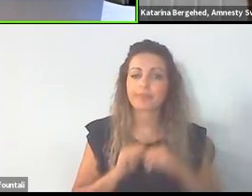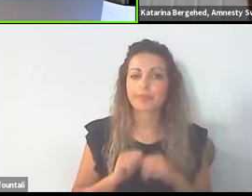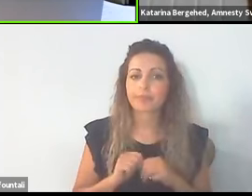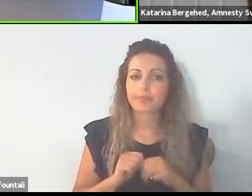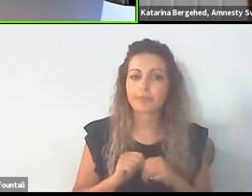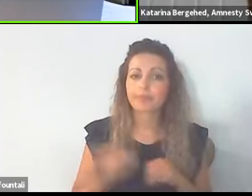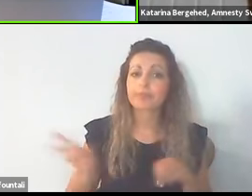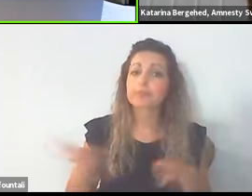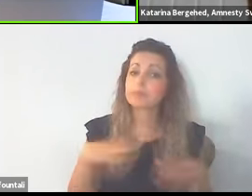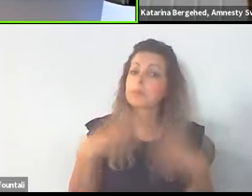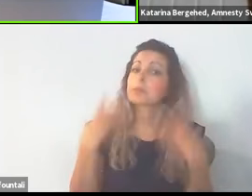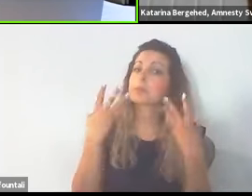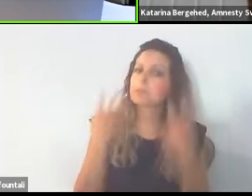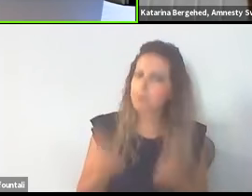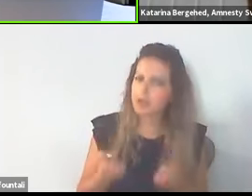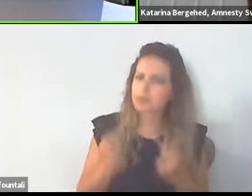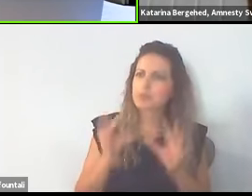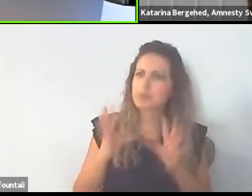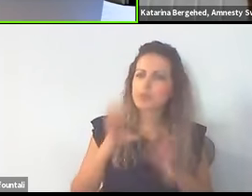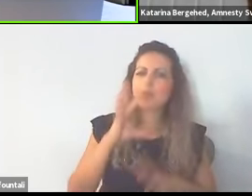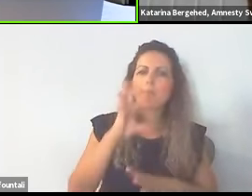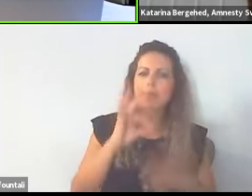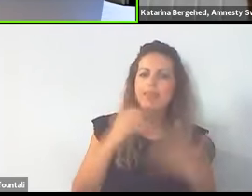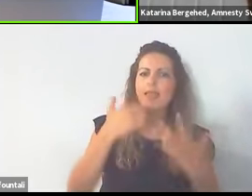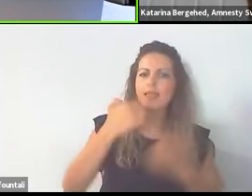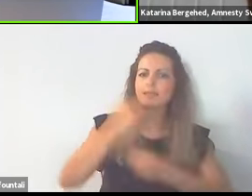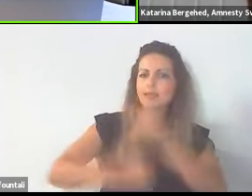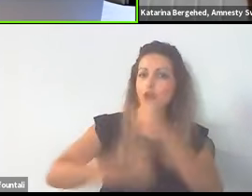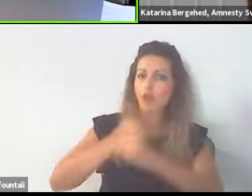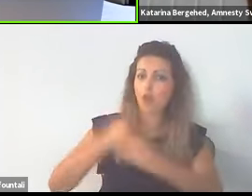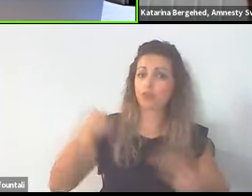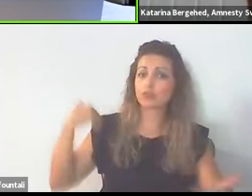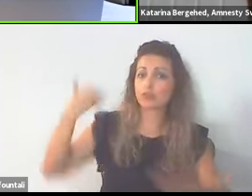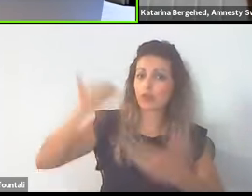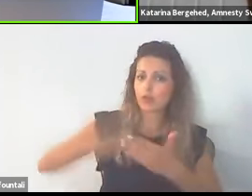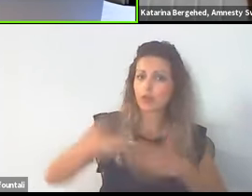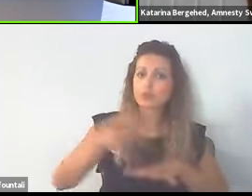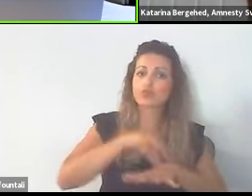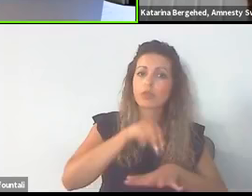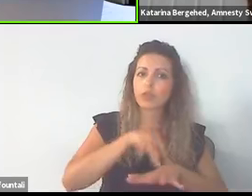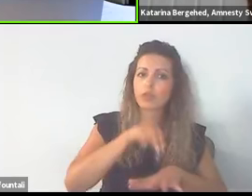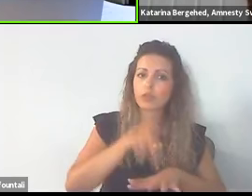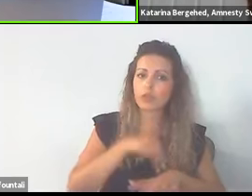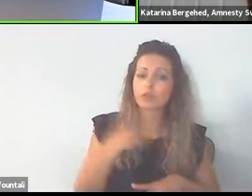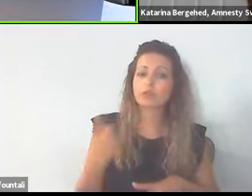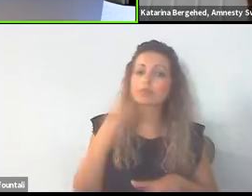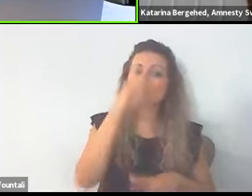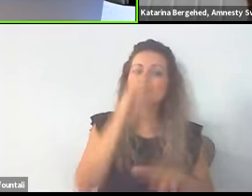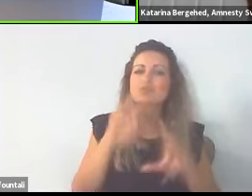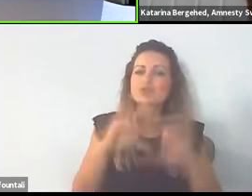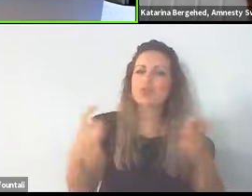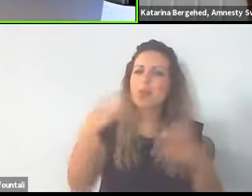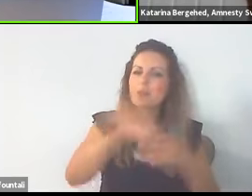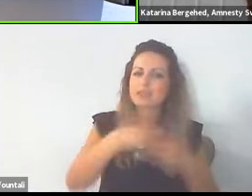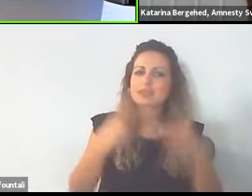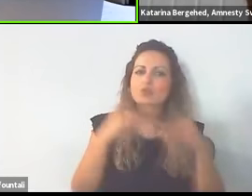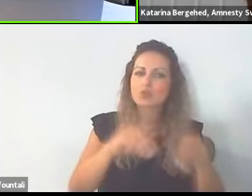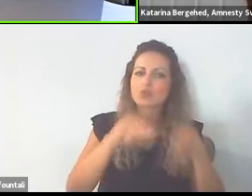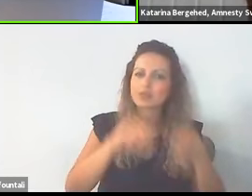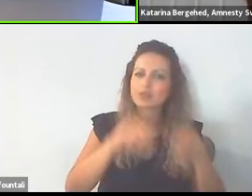υπάρχει εδώ και 50 ή 60 χρόνια στην Σουηδία υποχρεωτική σεξουαλική διαπαιδαγώγηση στα σχολεία. Και αυτή τη